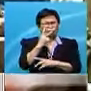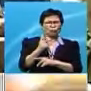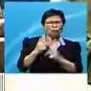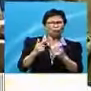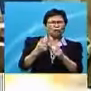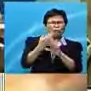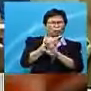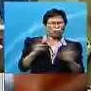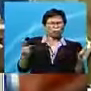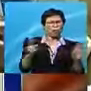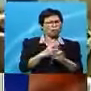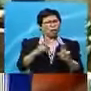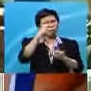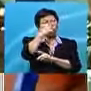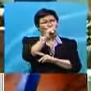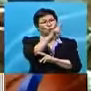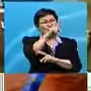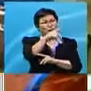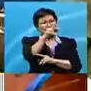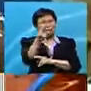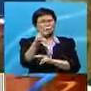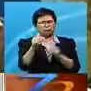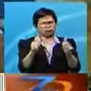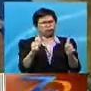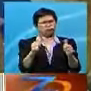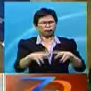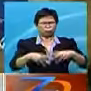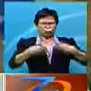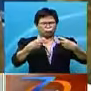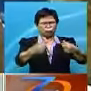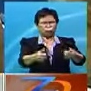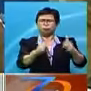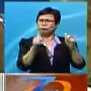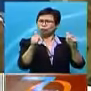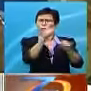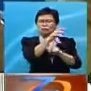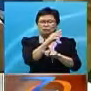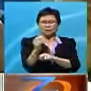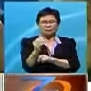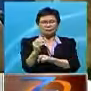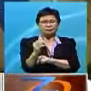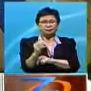untuk UPSR ni berjalan dengan baik dan